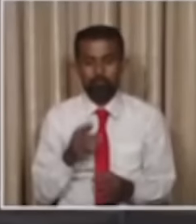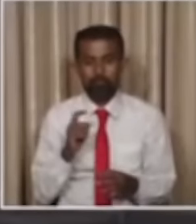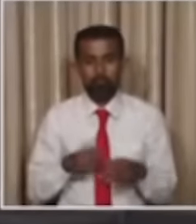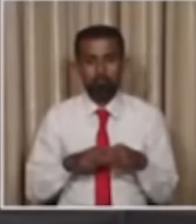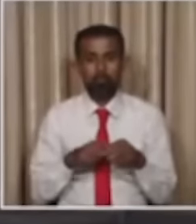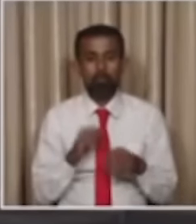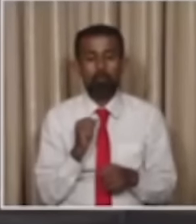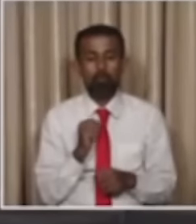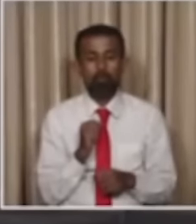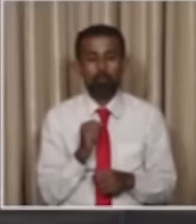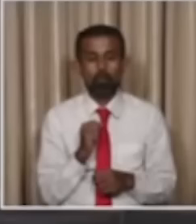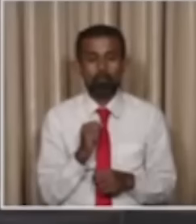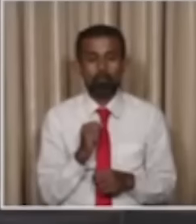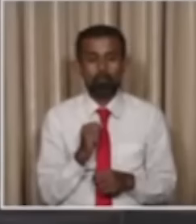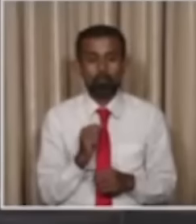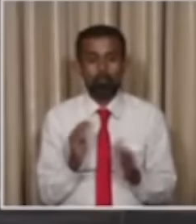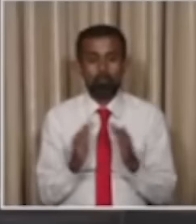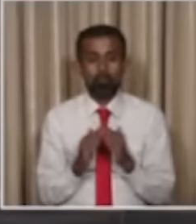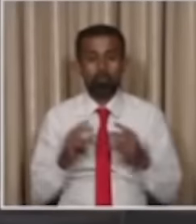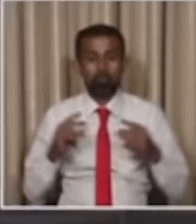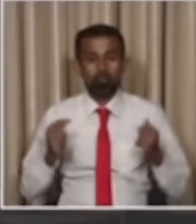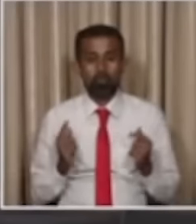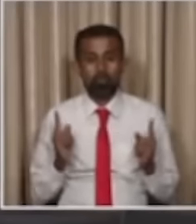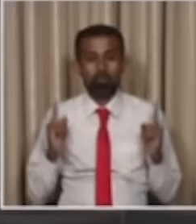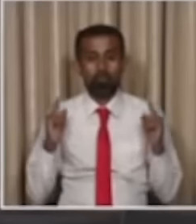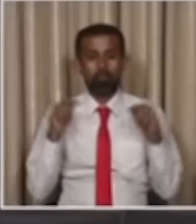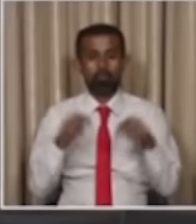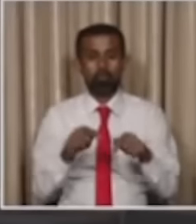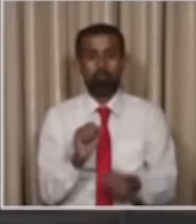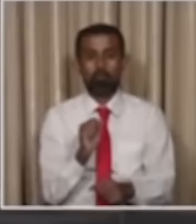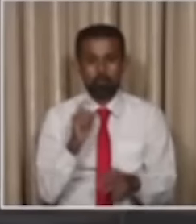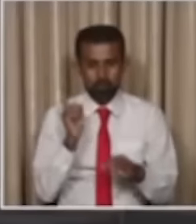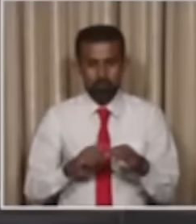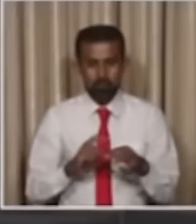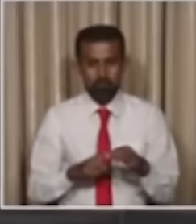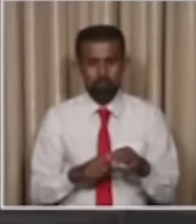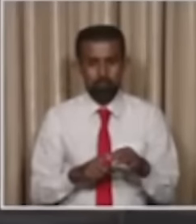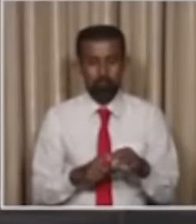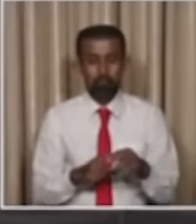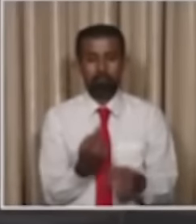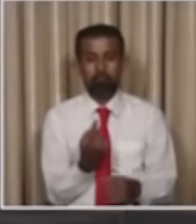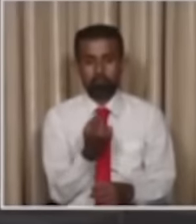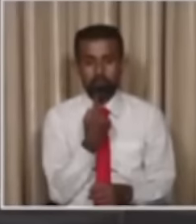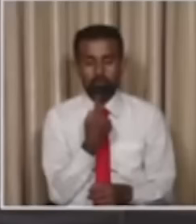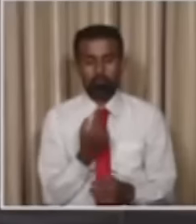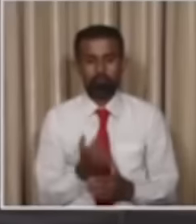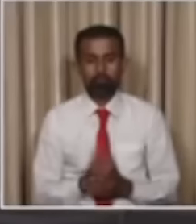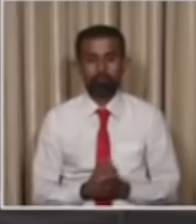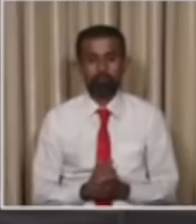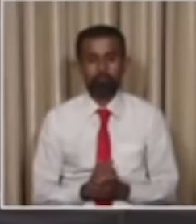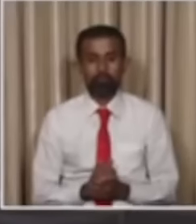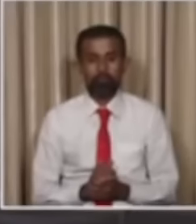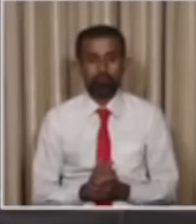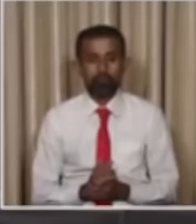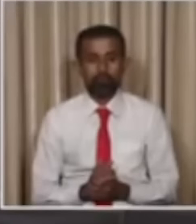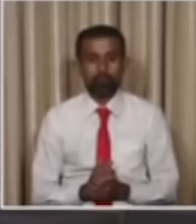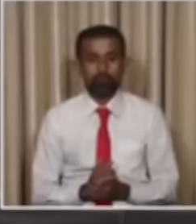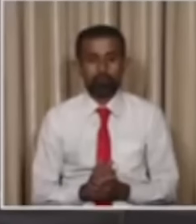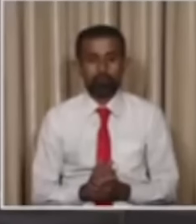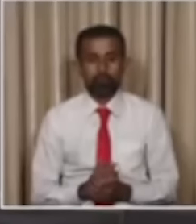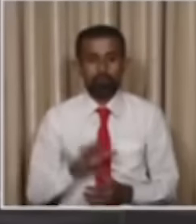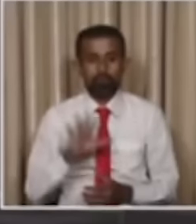කොහොමද මේ අර ගෙදෙට්ට එකපාරට ගියේ කොහොමද කියන ප්‍රශ්නේ තමයි අහලා තිබුණේ.